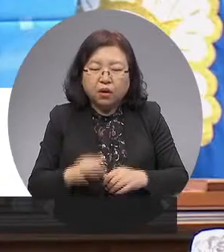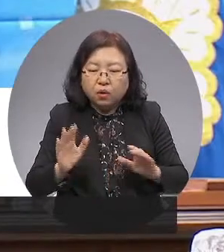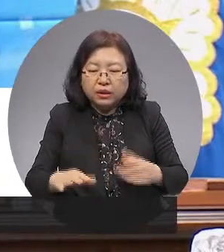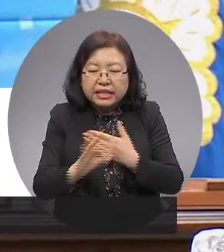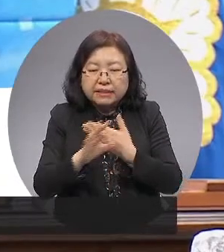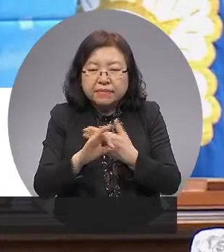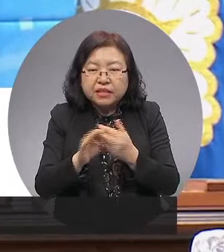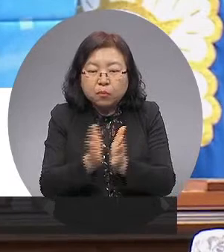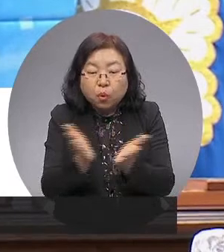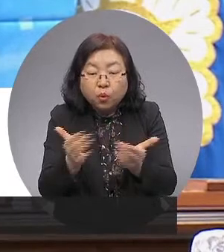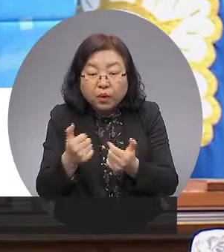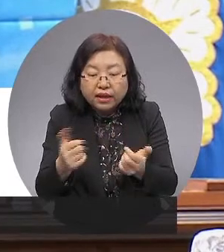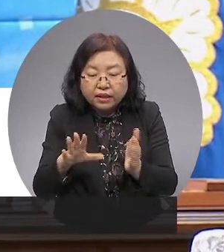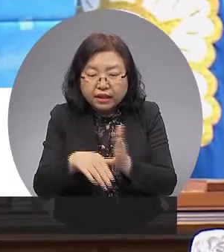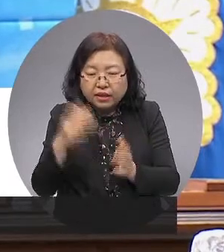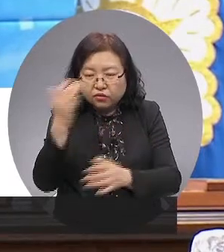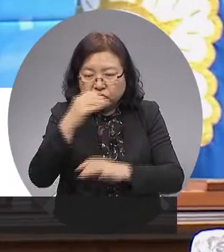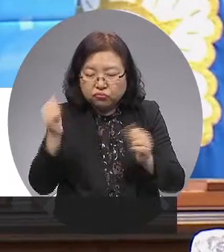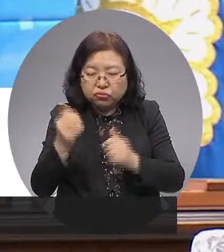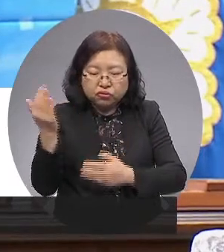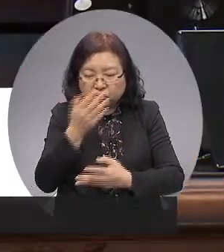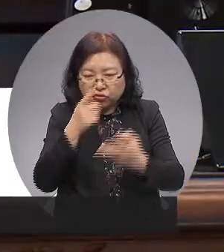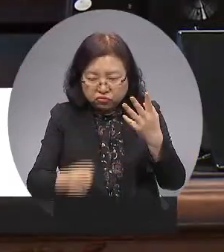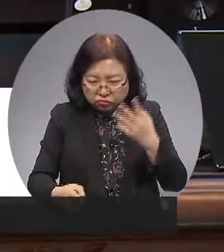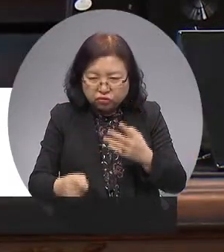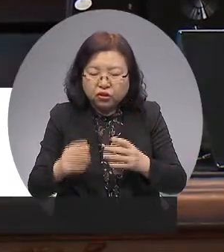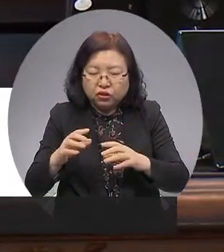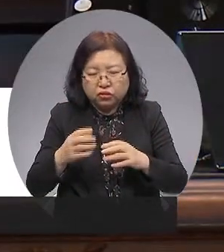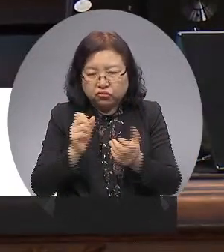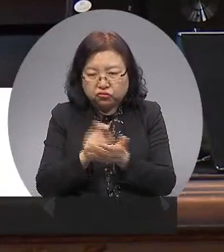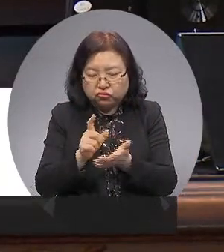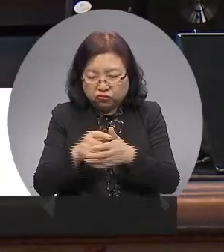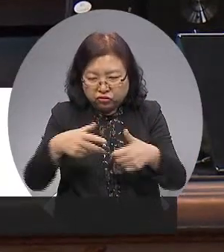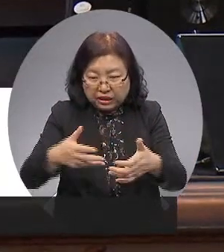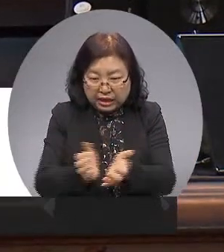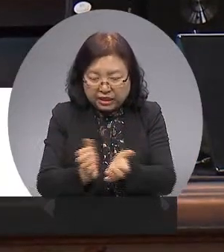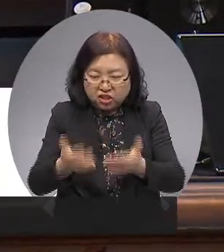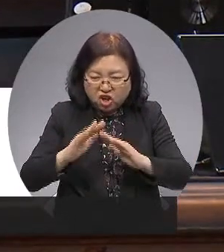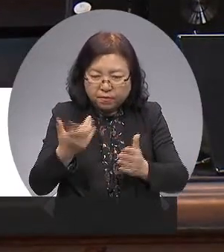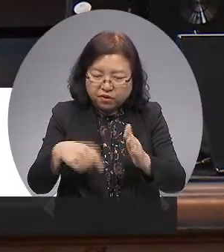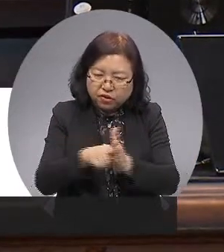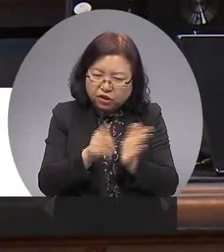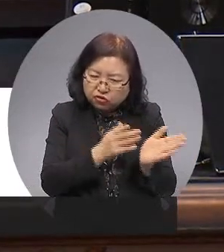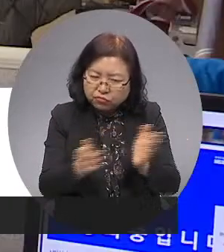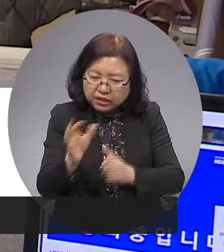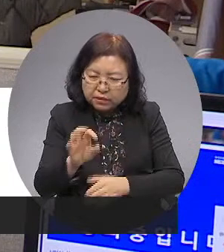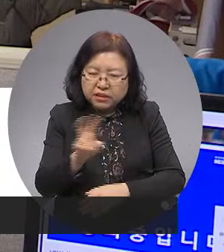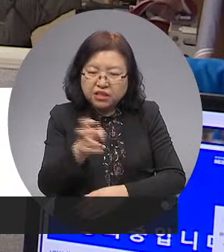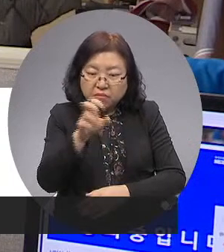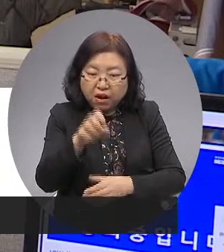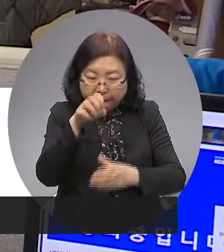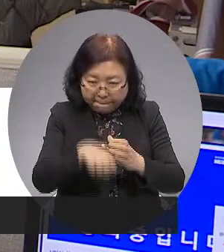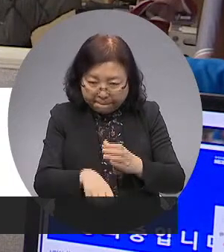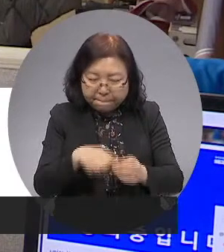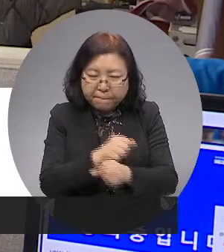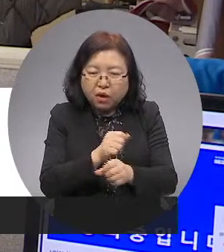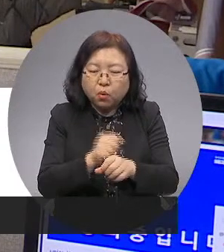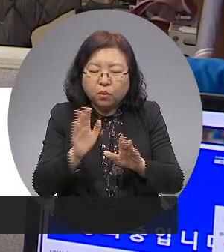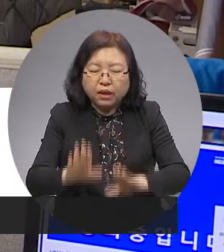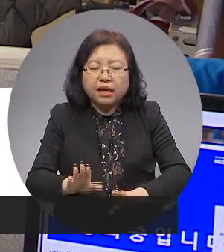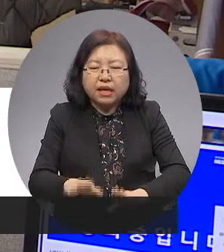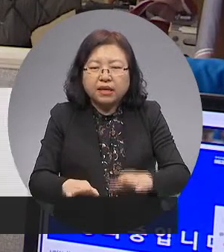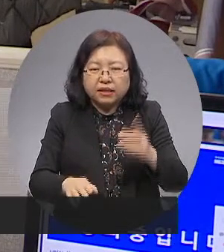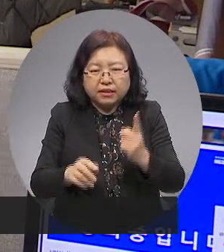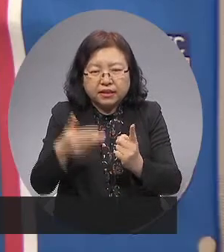임시회 본회의에서 충북 청주FC 창단을 위한 준비금 20억 원이 포함된 올해 제1차